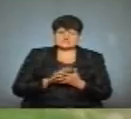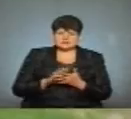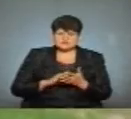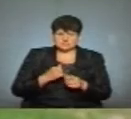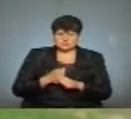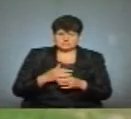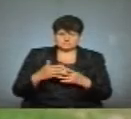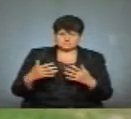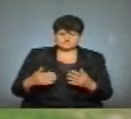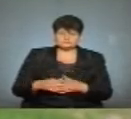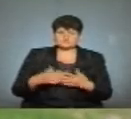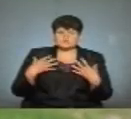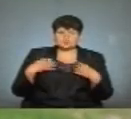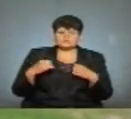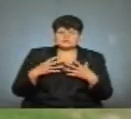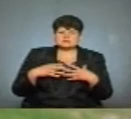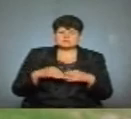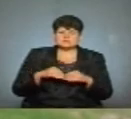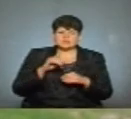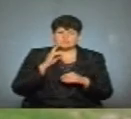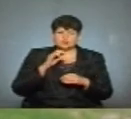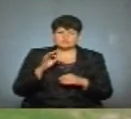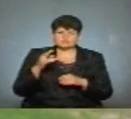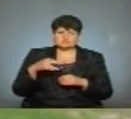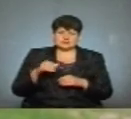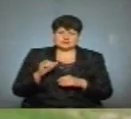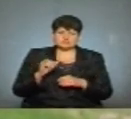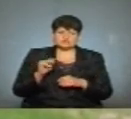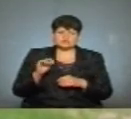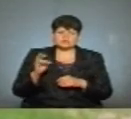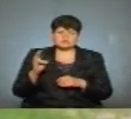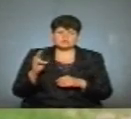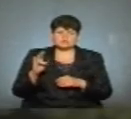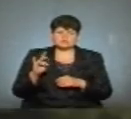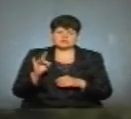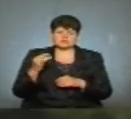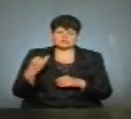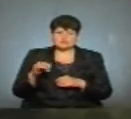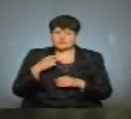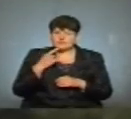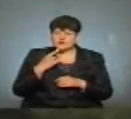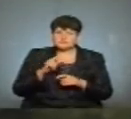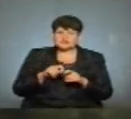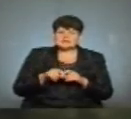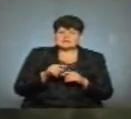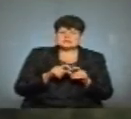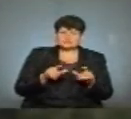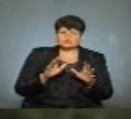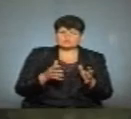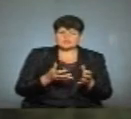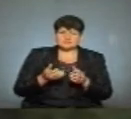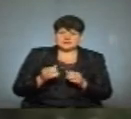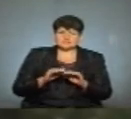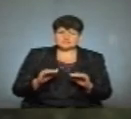дезінфекційних. Начальник управління сім'ї та молоді облдержадміністрації Ігор Чорний каже, перевіряють ті заклади, які будуть приймати дітей з